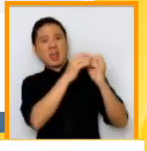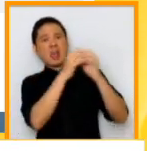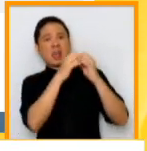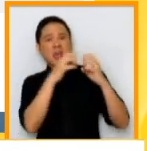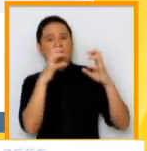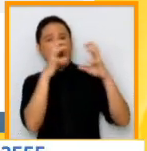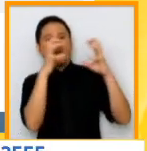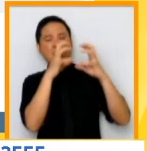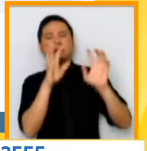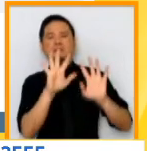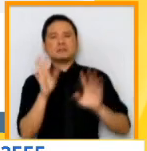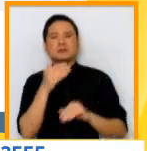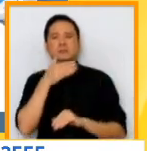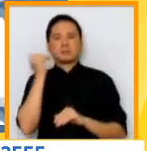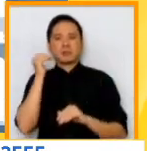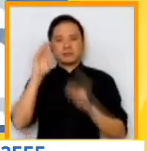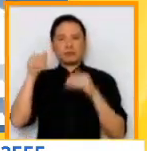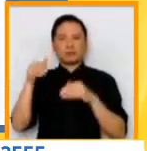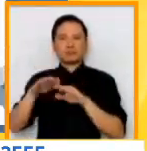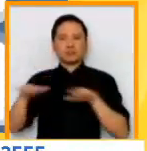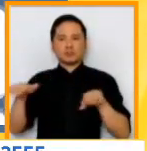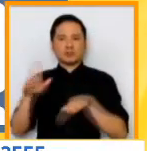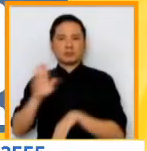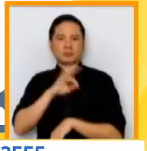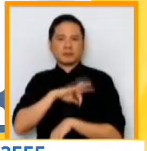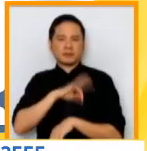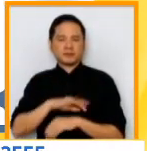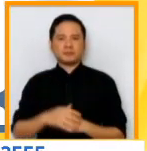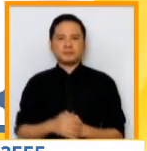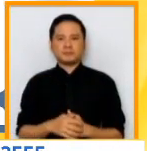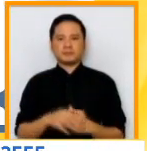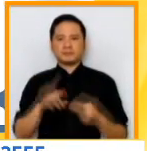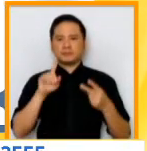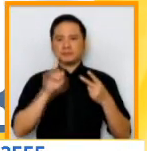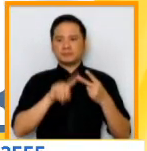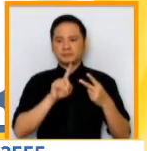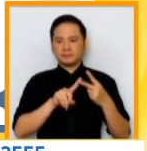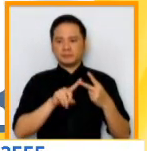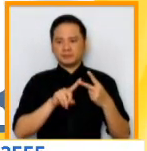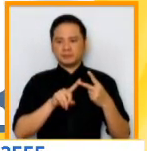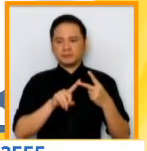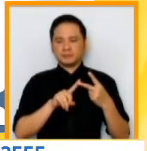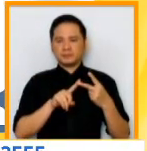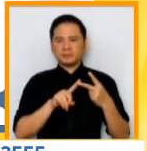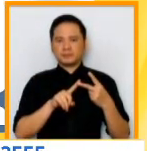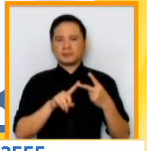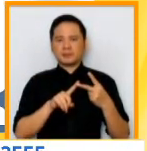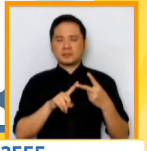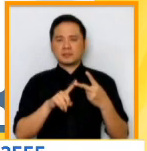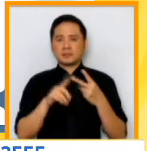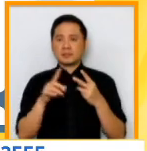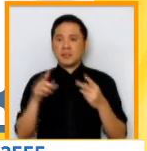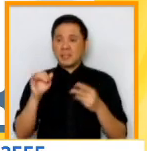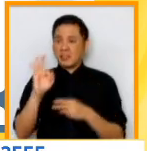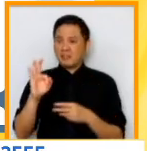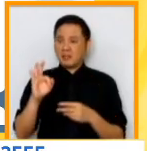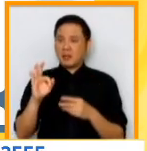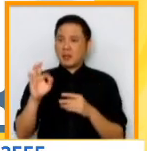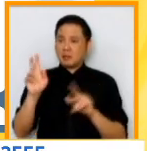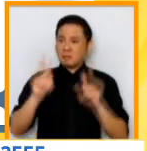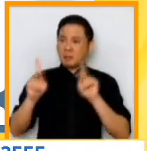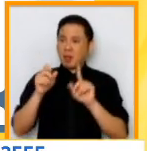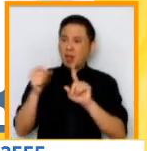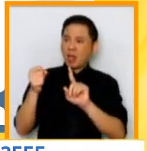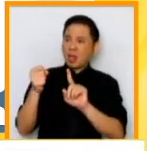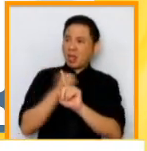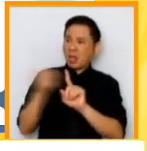bata. Sang-ayon din dyan si Zarina Sanggalang para raw makalaya na mga nakakaranas ng pang-aabuso mula sa kanilang